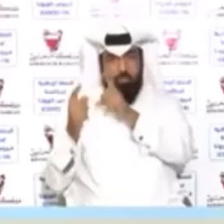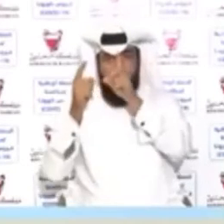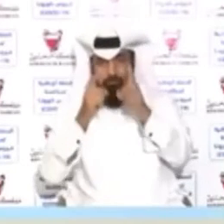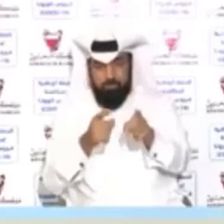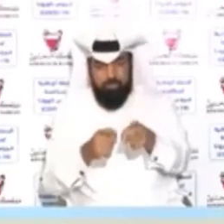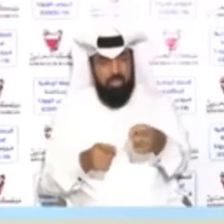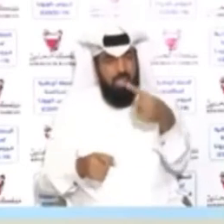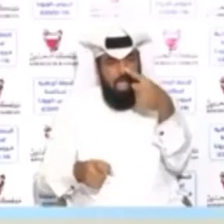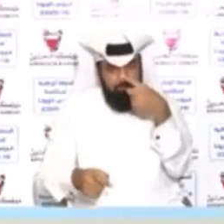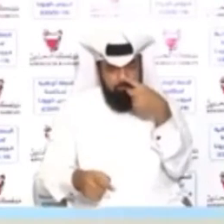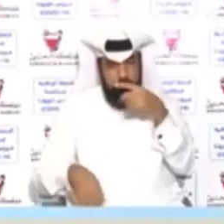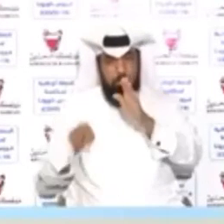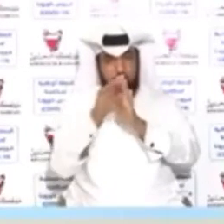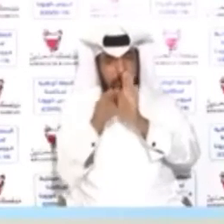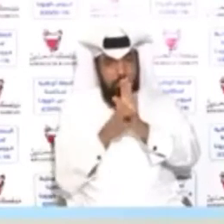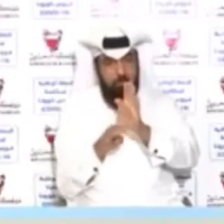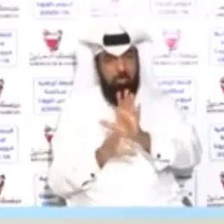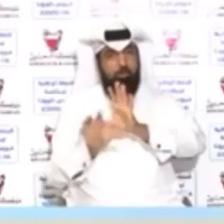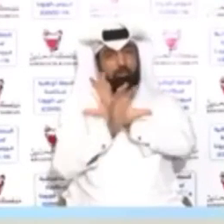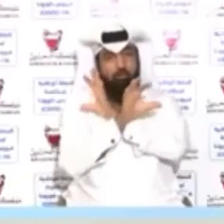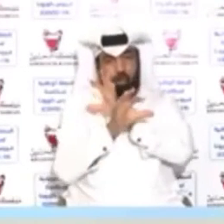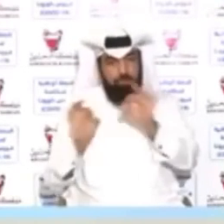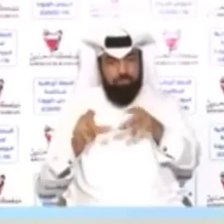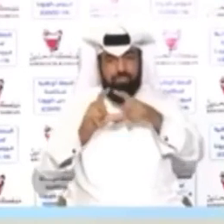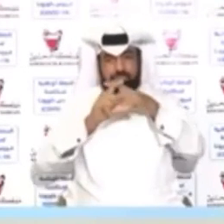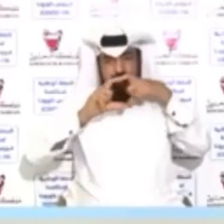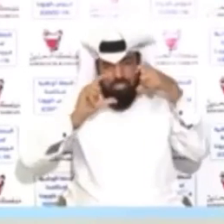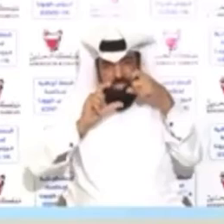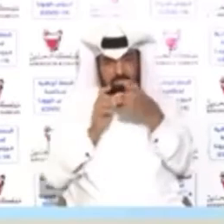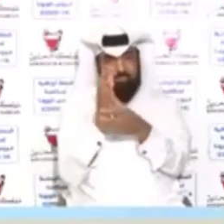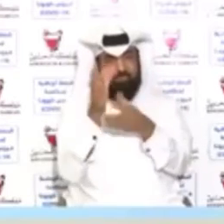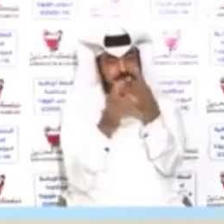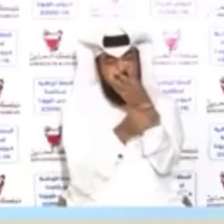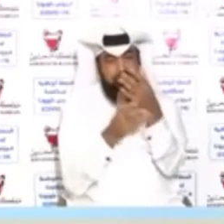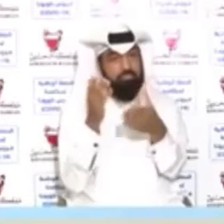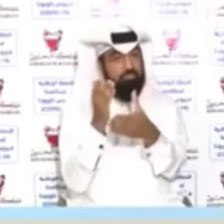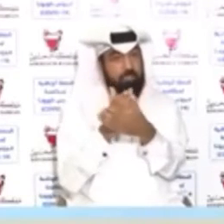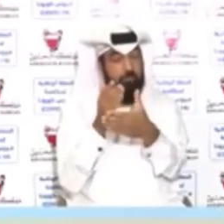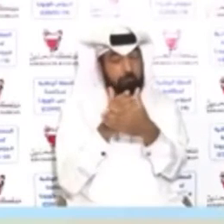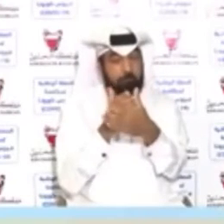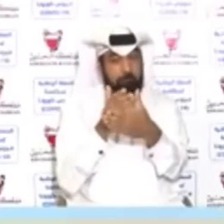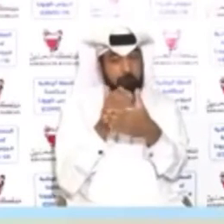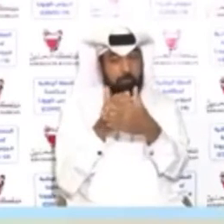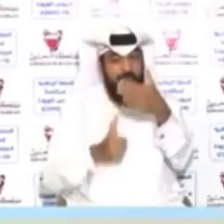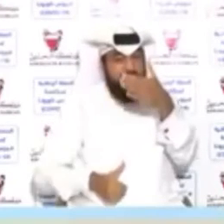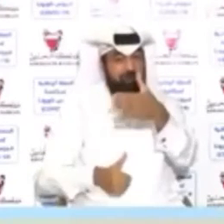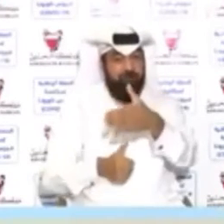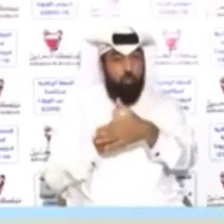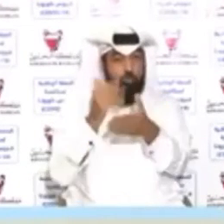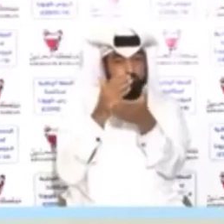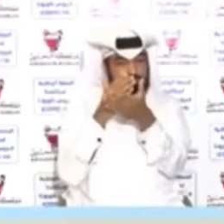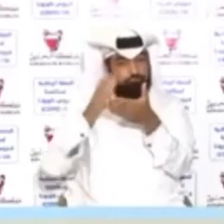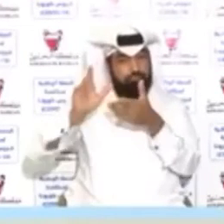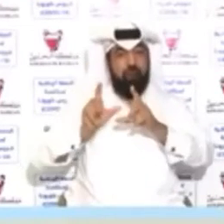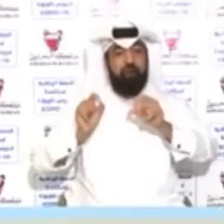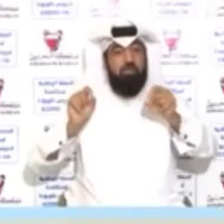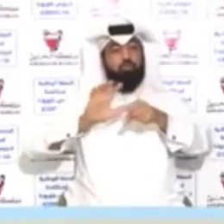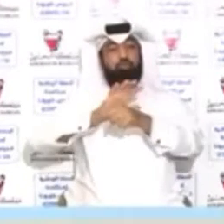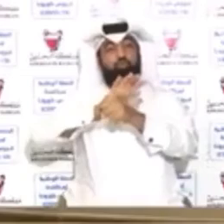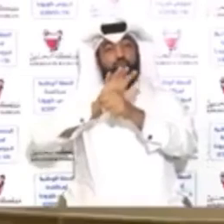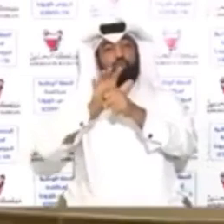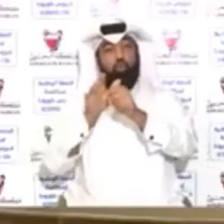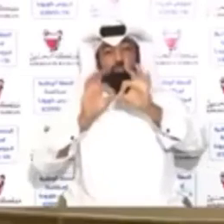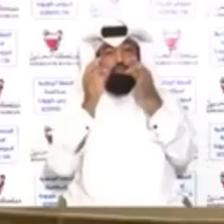الاحترازية والتدابير الوقائية لتجاوز هذه الجائحة بنجاح وحماية نفسه وأسرته